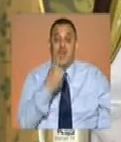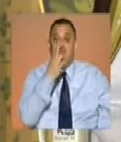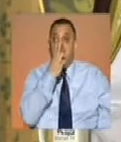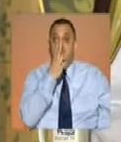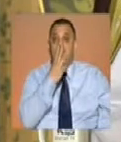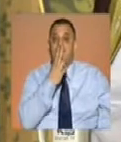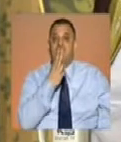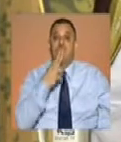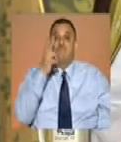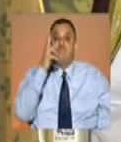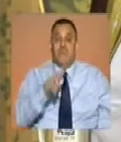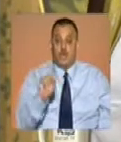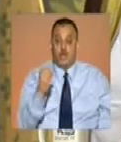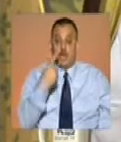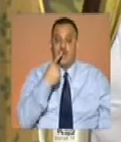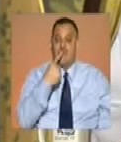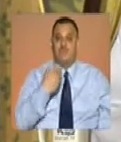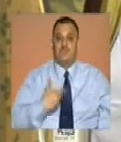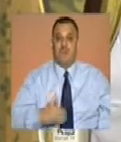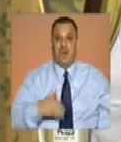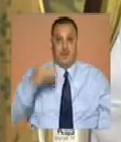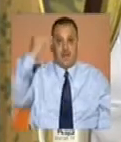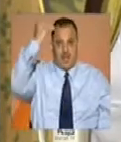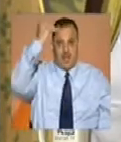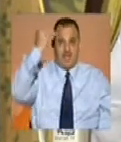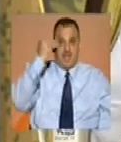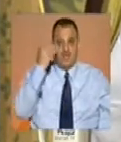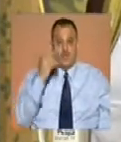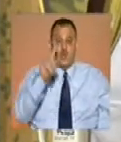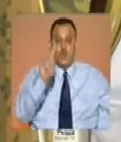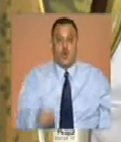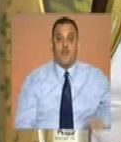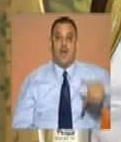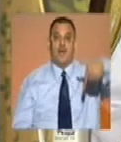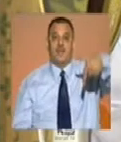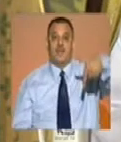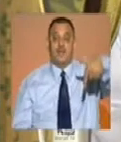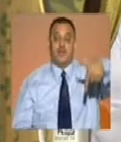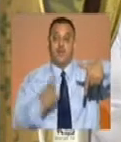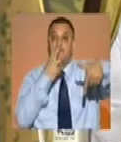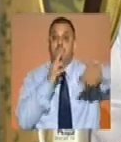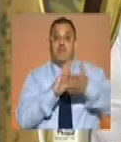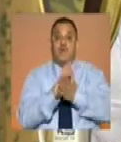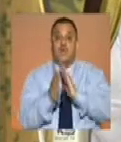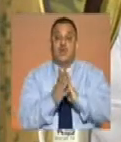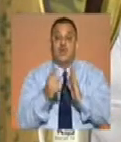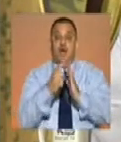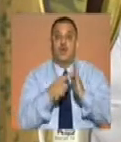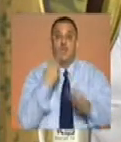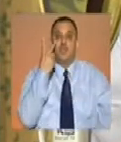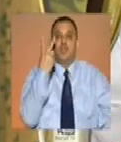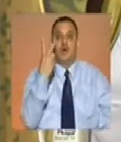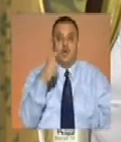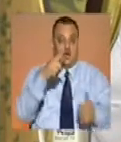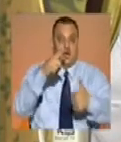فإنه يبقى من العادة، يعني امرأة مثلا عادتها ستة أيام وما رأت الطهر. الطهر يعرف بشيئين،